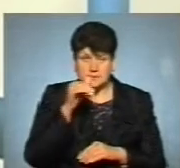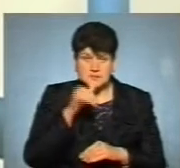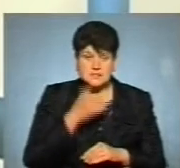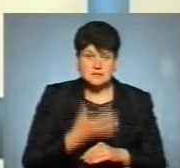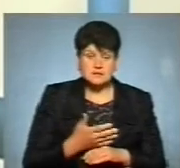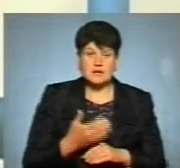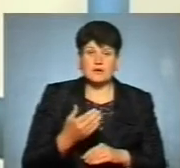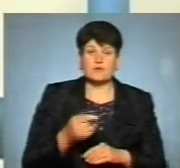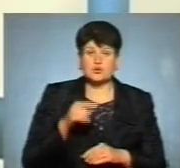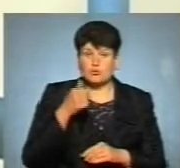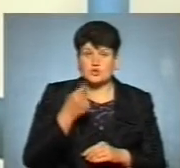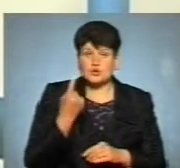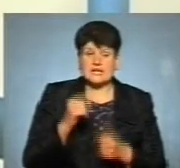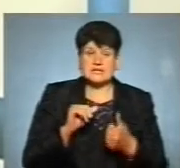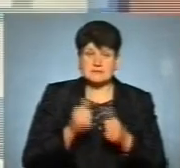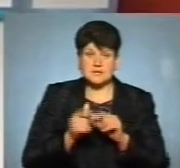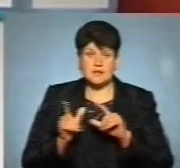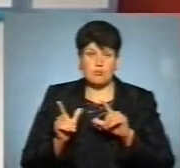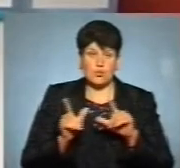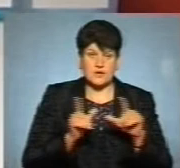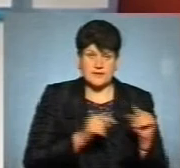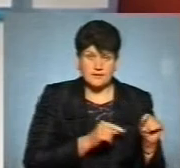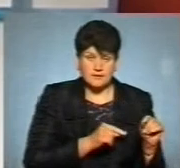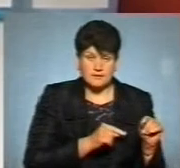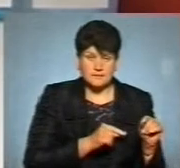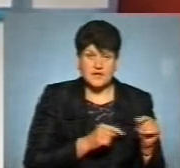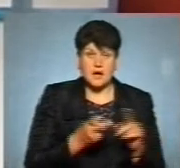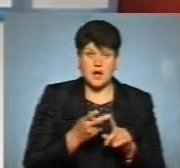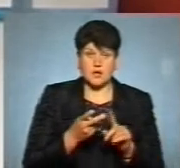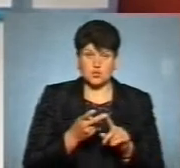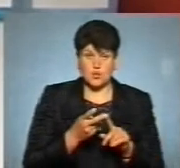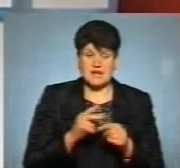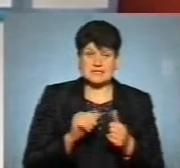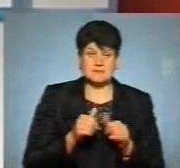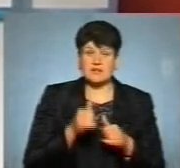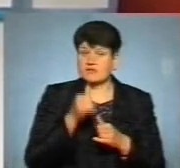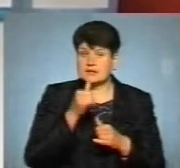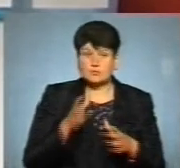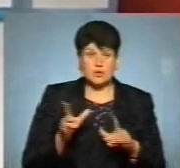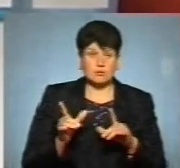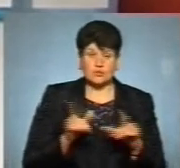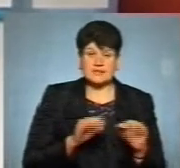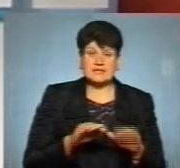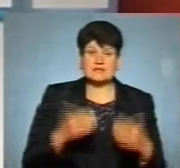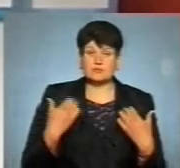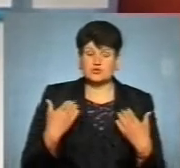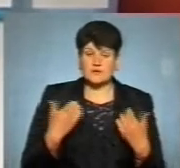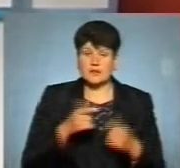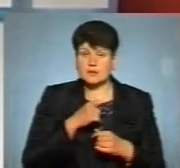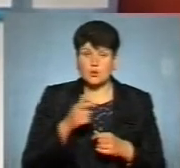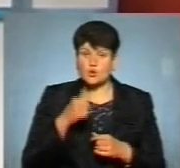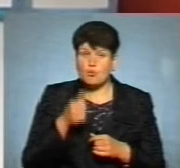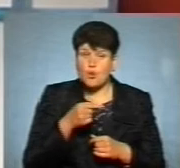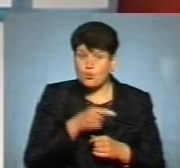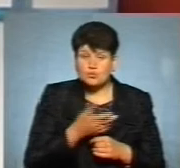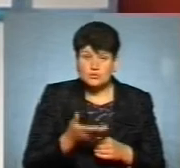в нас одна зміна поїхала в Артеку і Молодій Гвардії, а друга зміна вже не змогли поїхати, там діти відпочивали протягом року. І